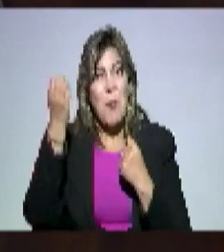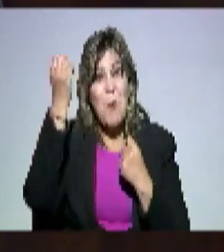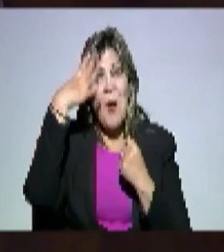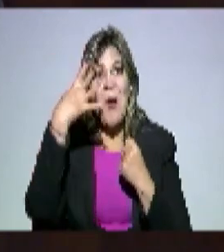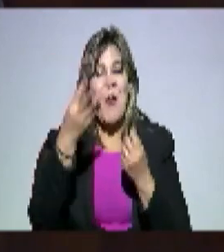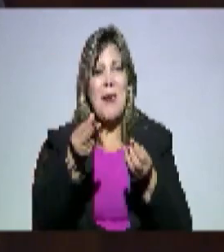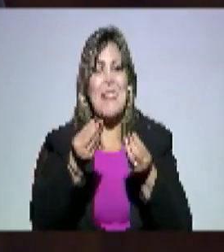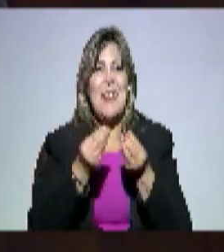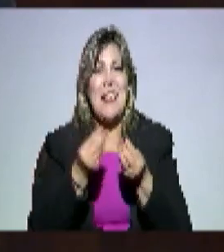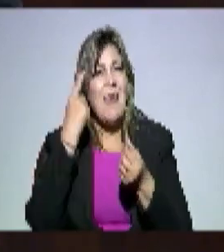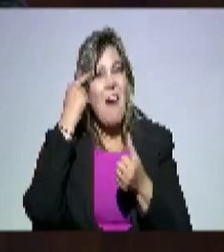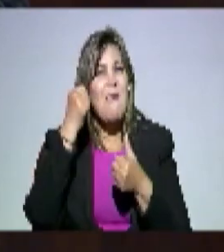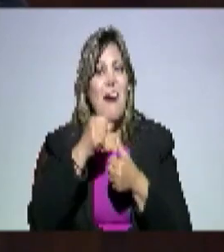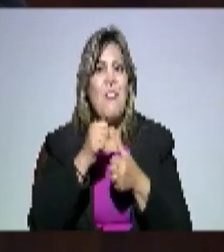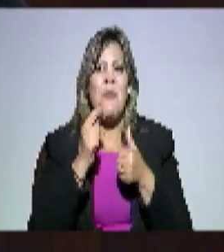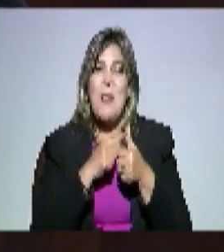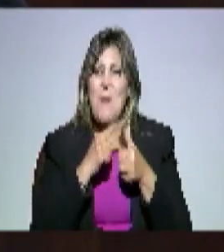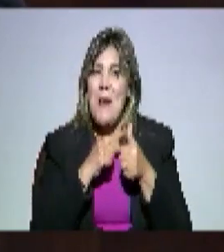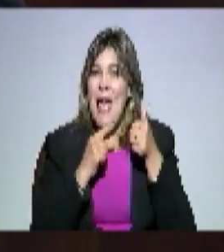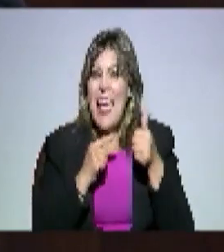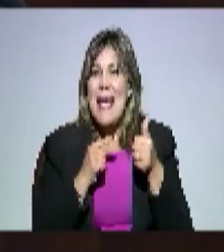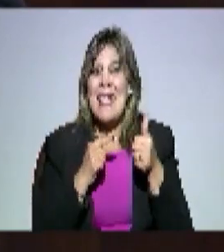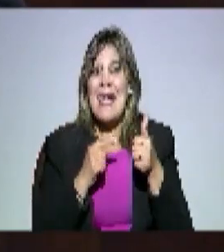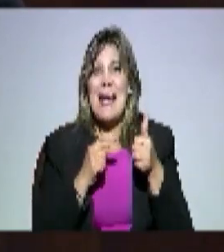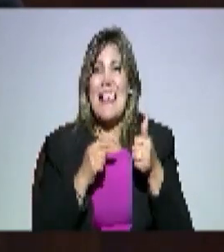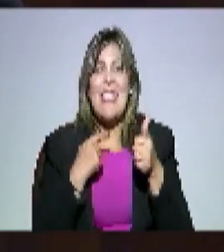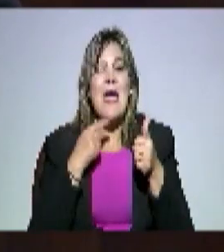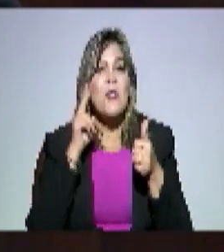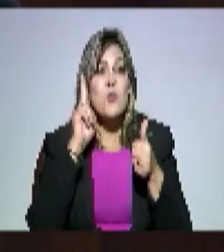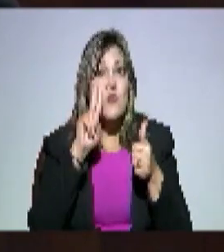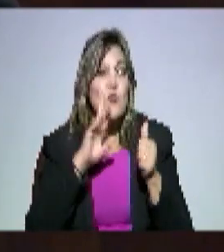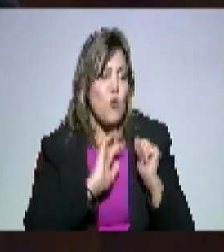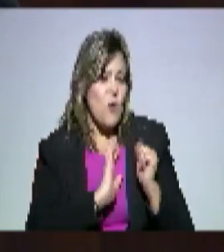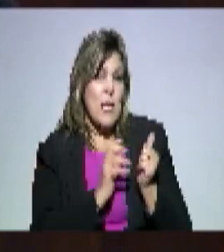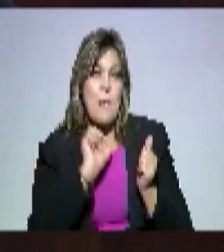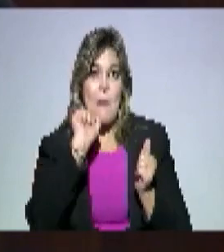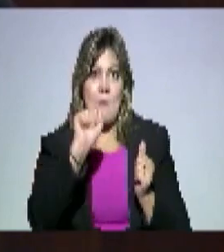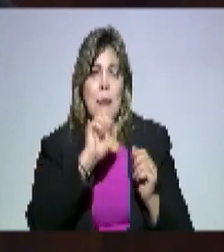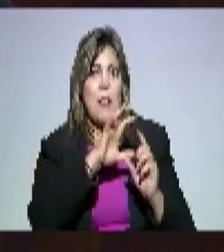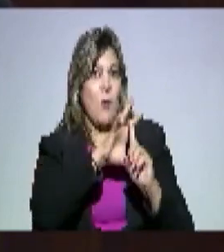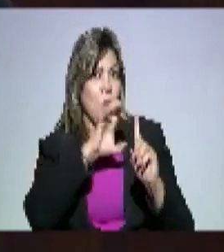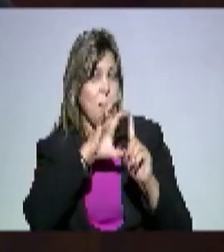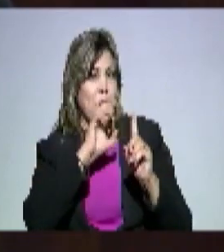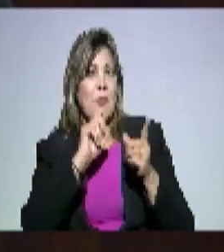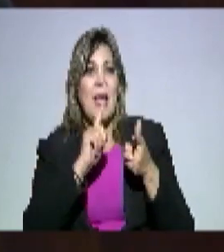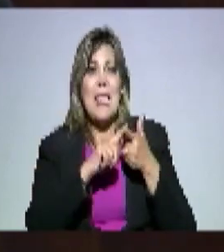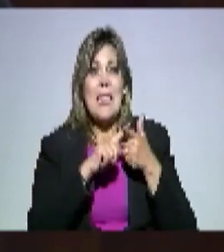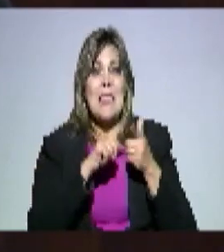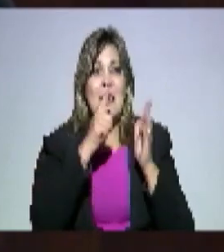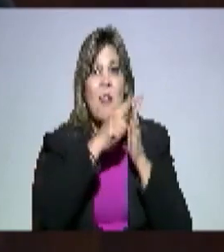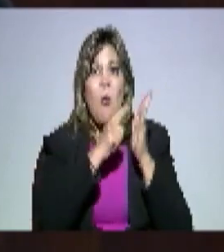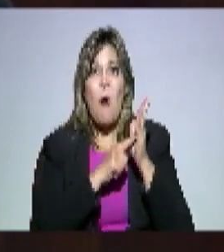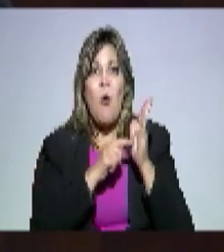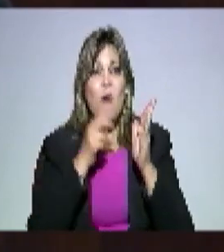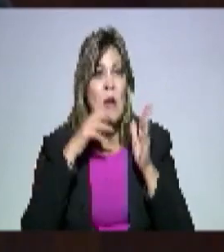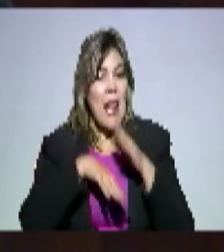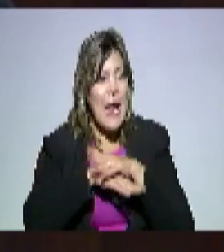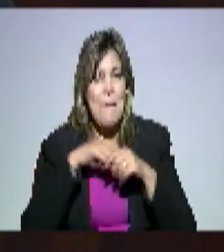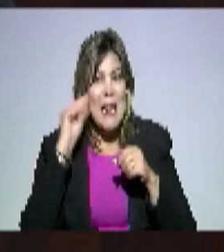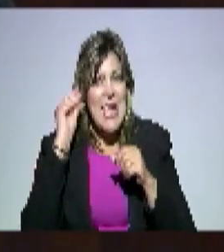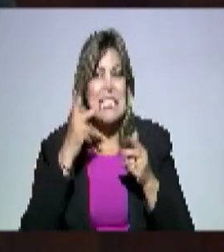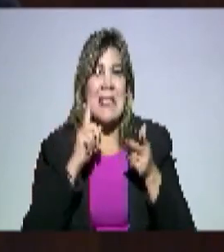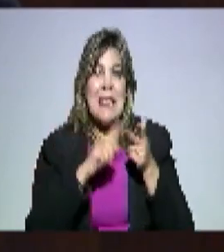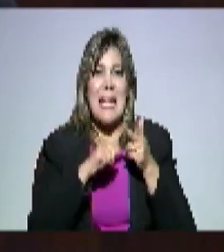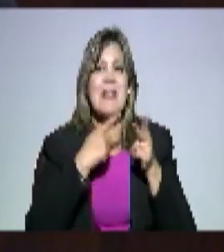هناخدها افكركم بيها ا تمثلوا بايمانهم واحد نمره اثنين انفذ الوصيه نمره لاثه